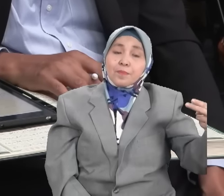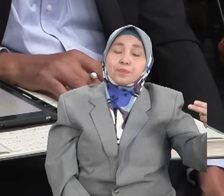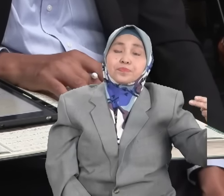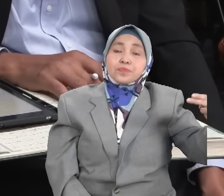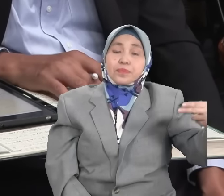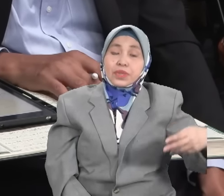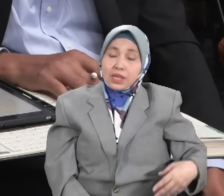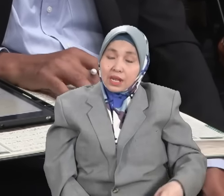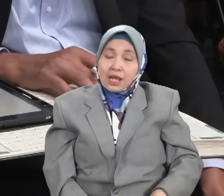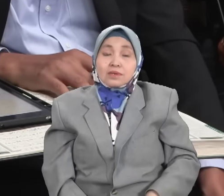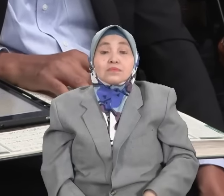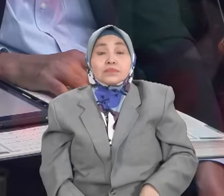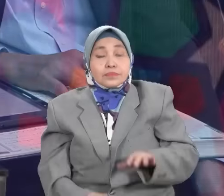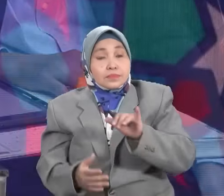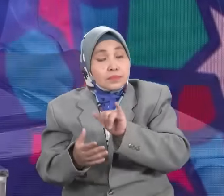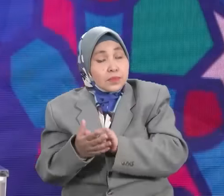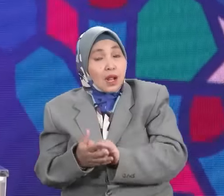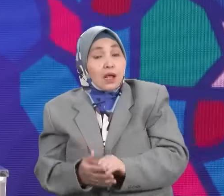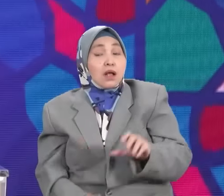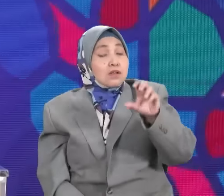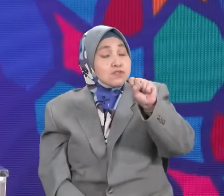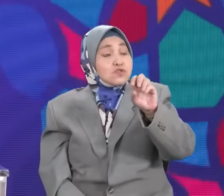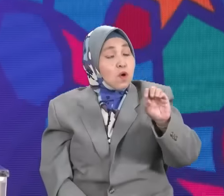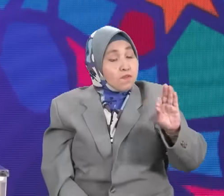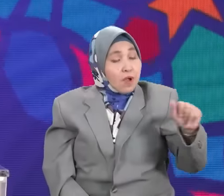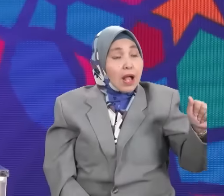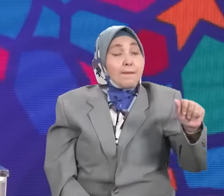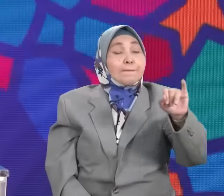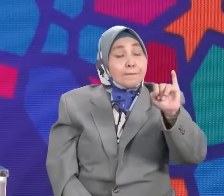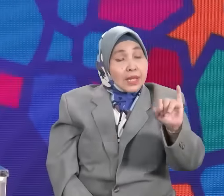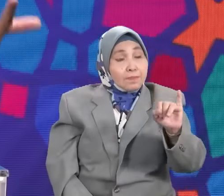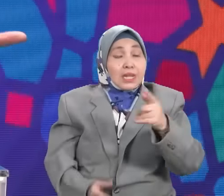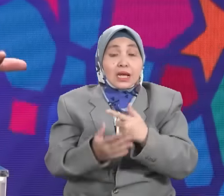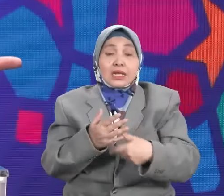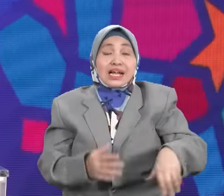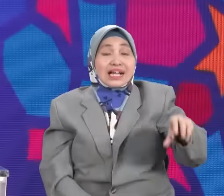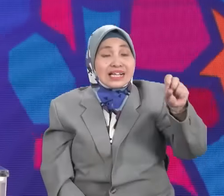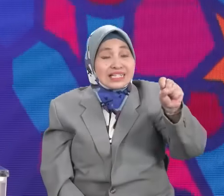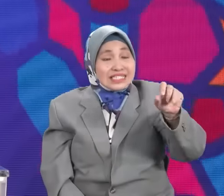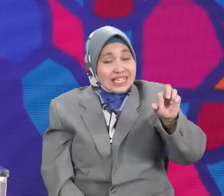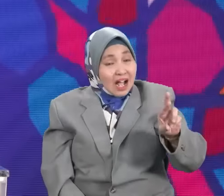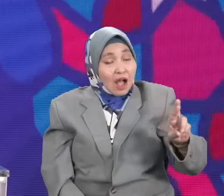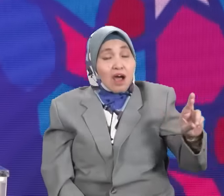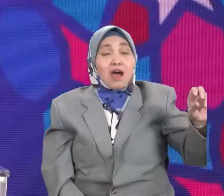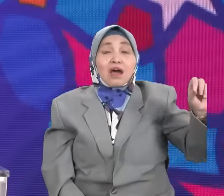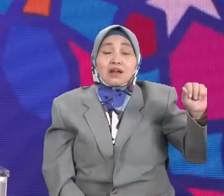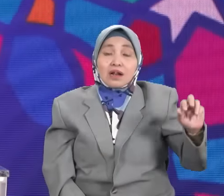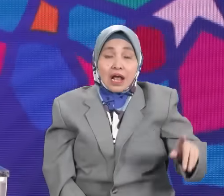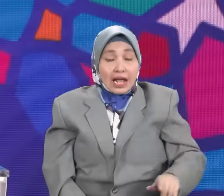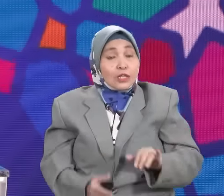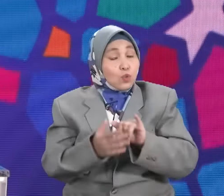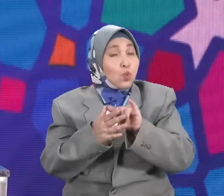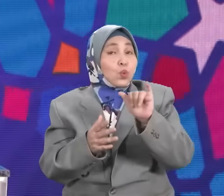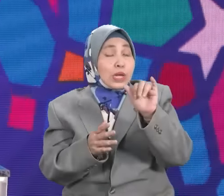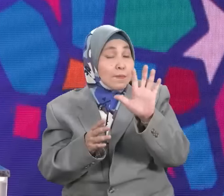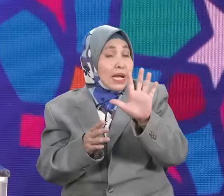nah Mudah Saja mudah saja Pak sofa Marwah Min daripada sa'ah syiar Allah Nah kan nah Insyaallah lima